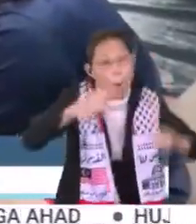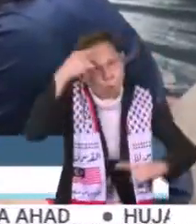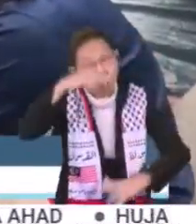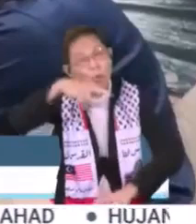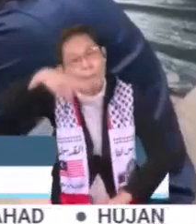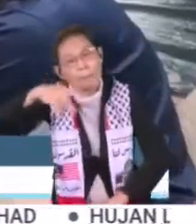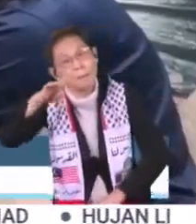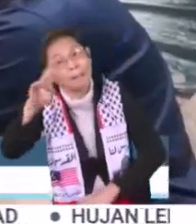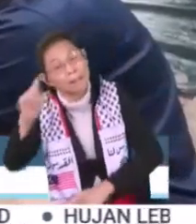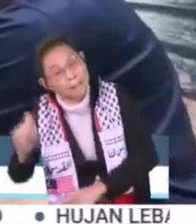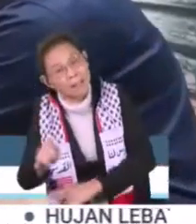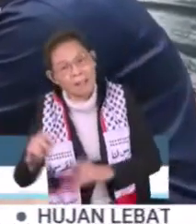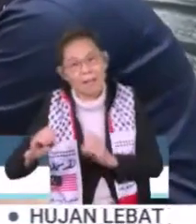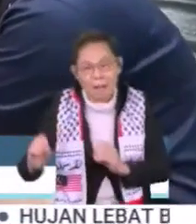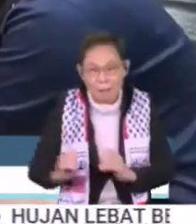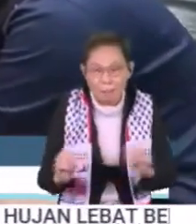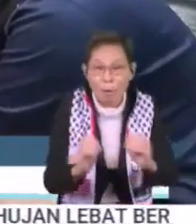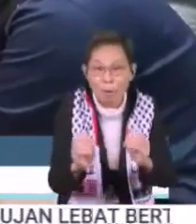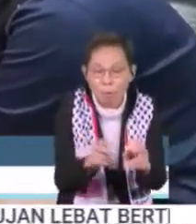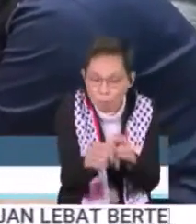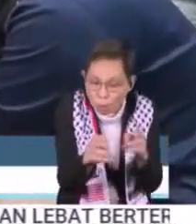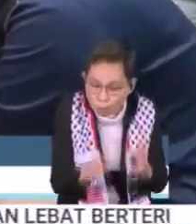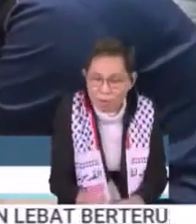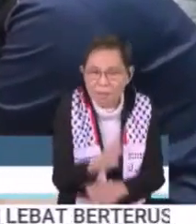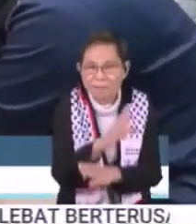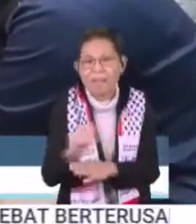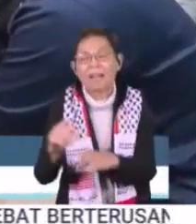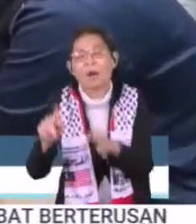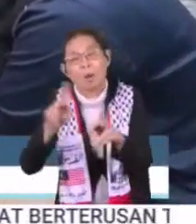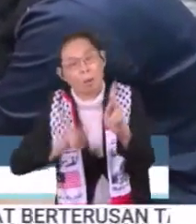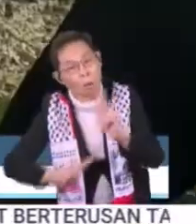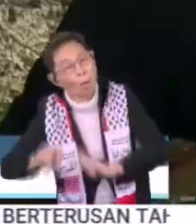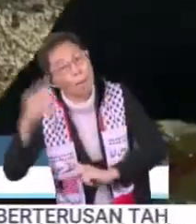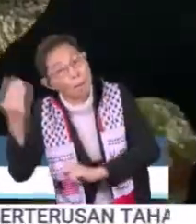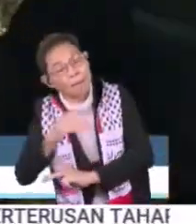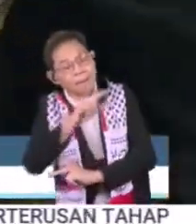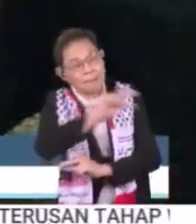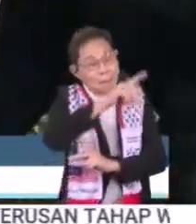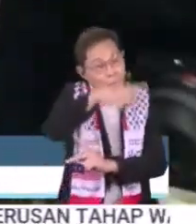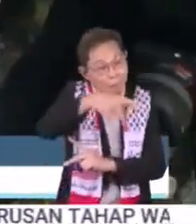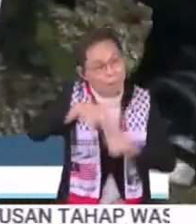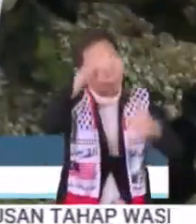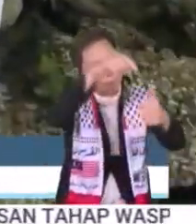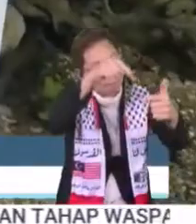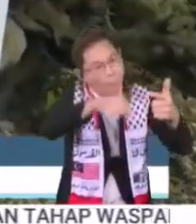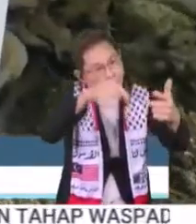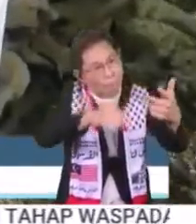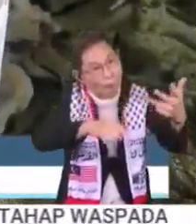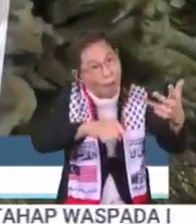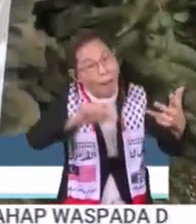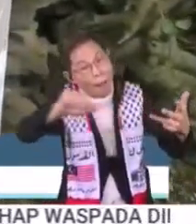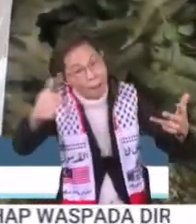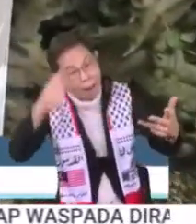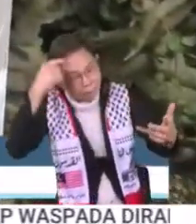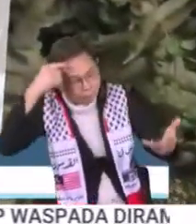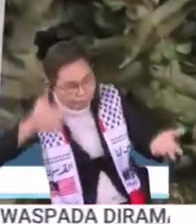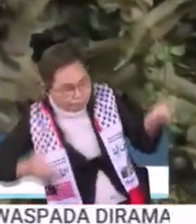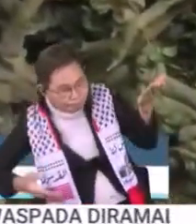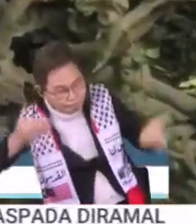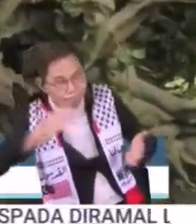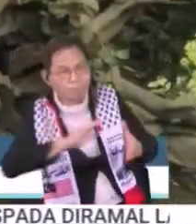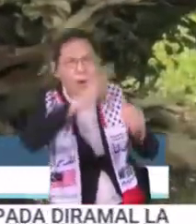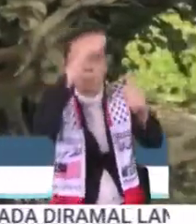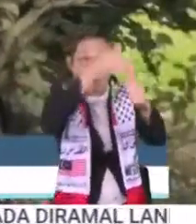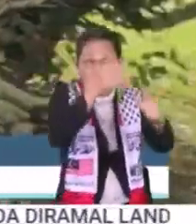berkuasa, pengusaha dan operator tapak perkhemahan serta orang awam. Menerusi GPP, beberapa langkah proaktif dipertimbangkan